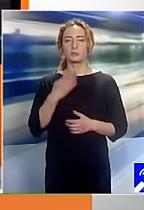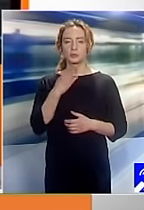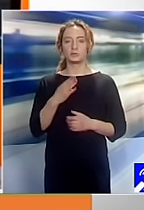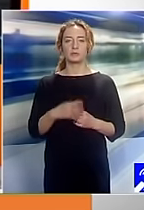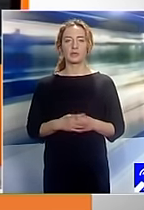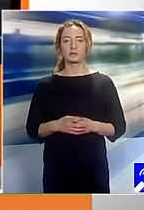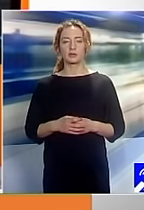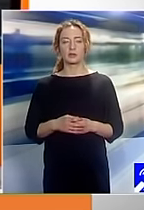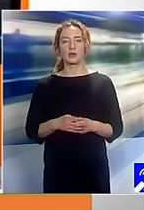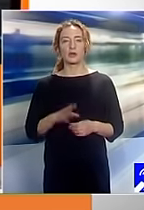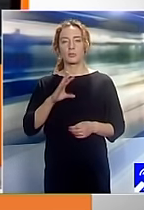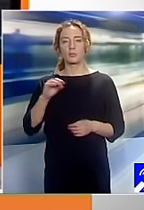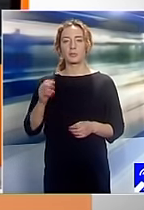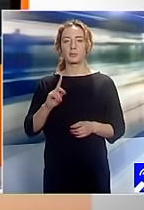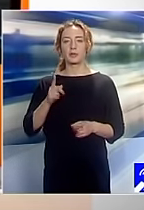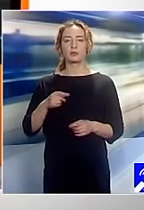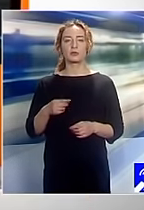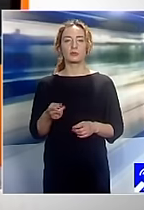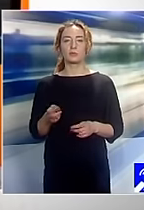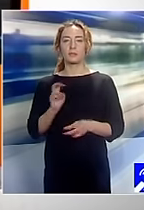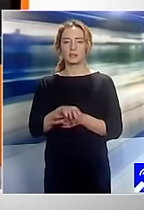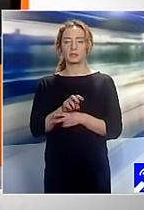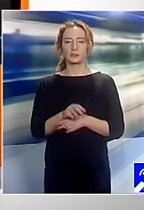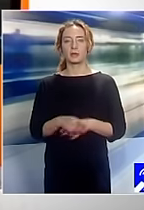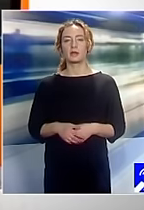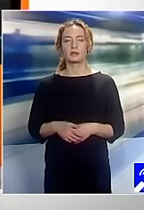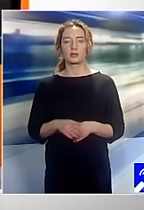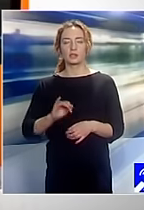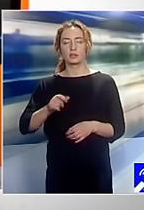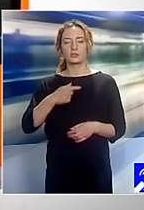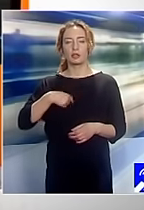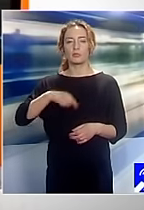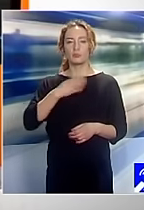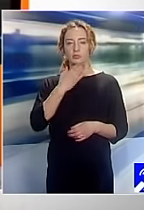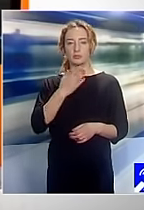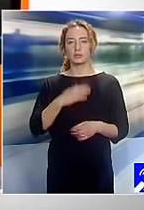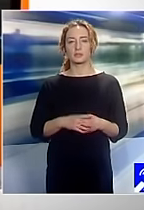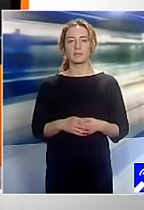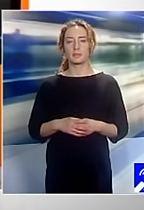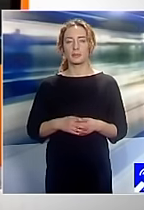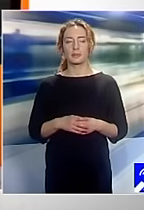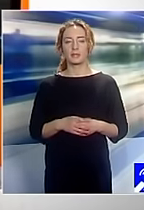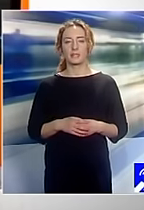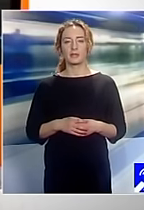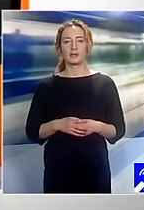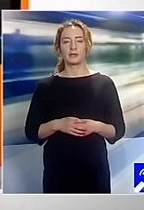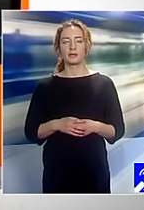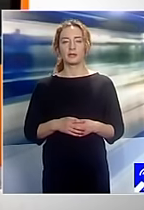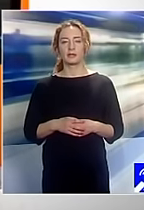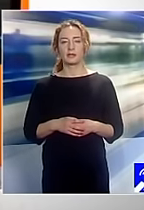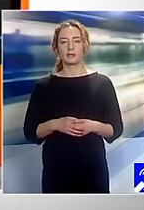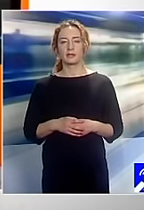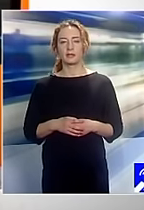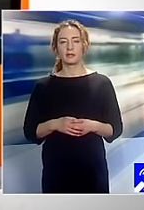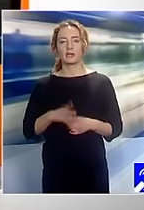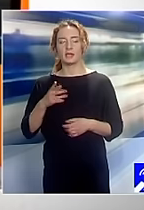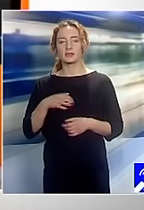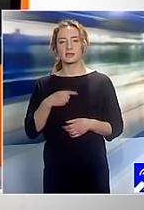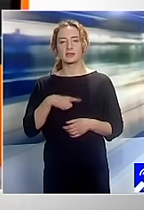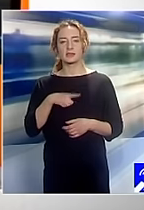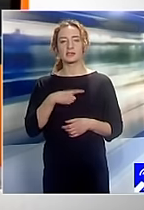Mulțumesc foarte mult pentru intervenție, domnule director. Cu plăcere, eu vă mulțumesc, să rămână. Deci, cam astea sunt